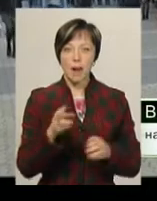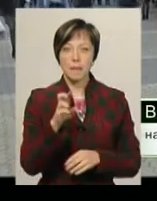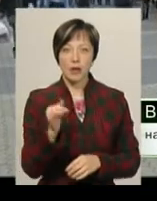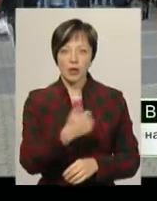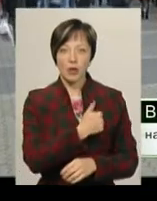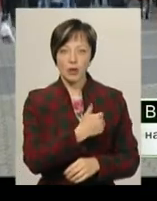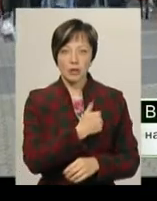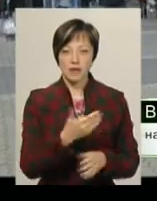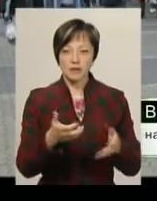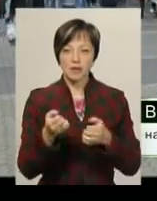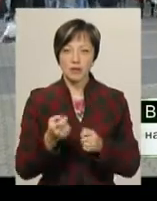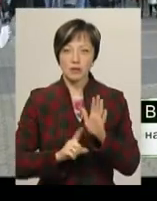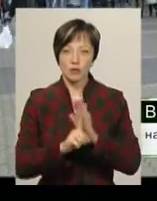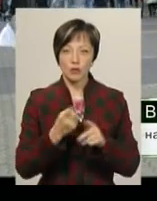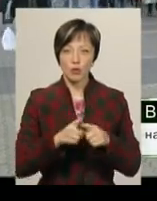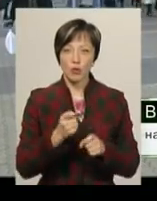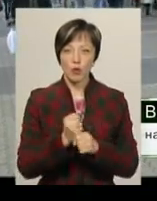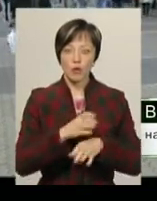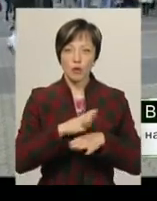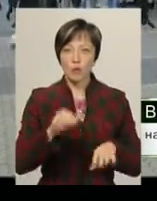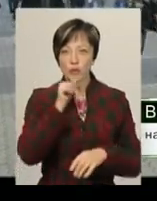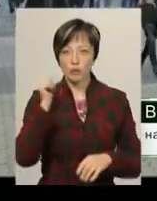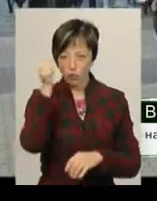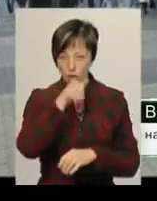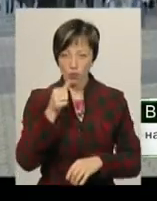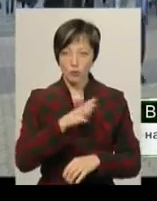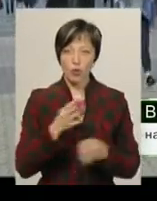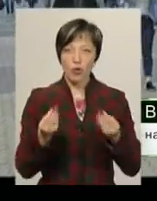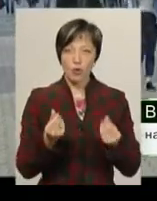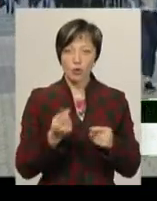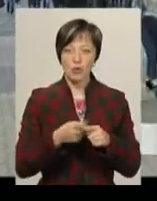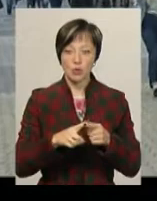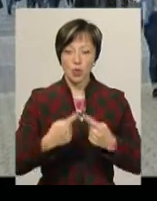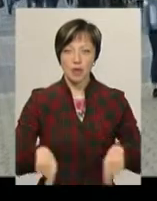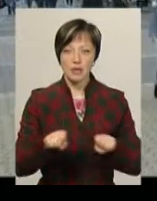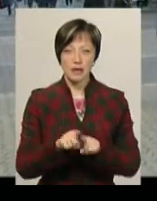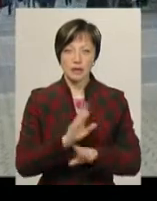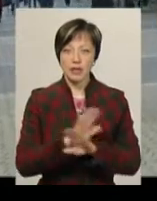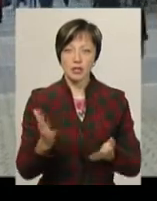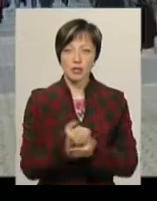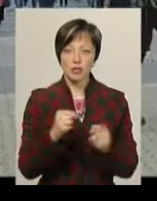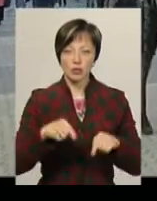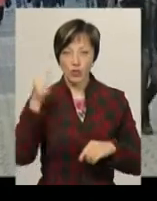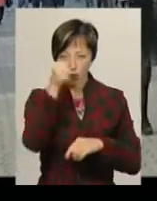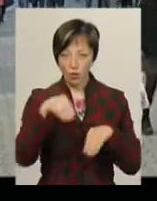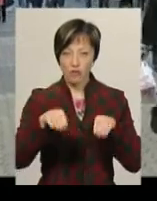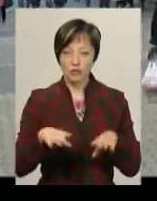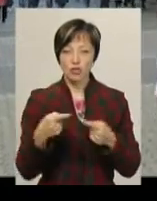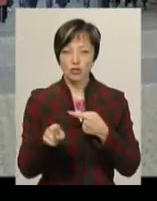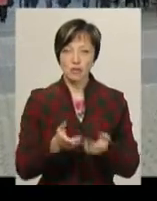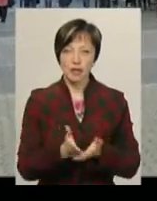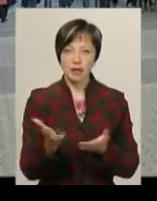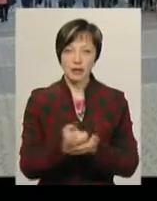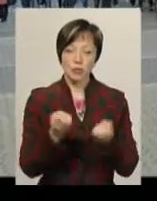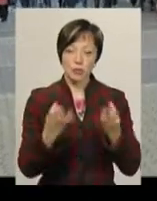хотіла взяти за цю роботу, не було. Торік у нас були гроші, ми ту підрядну організацію не знайшли, і цього року вирішили піти іншим шляхом,